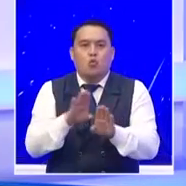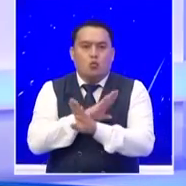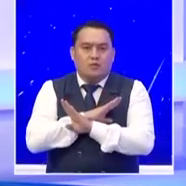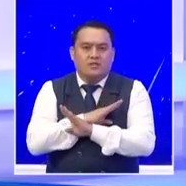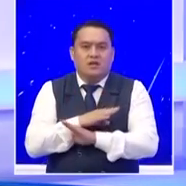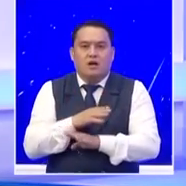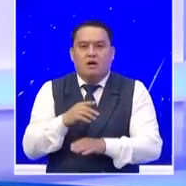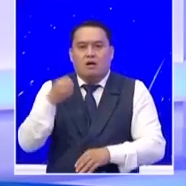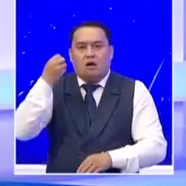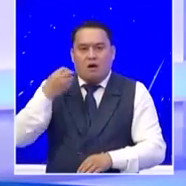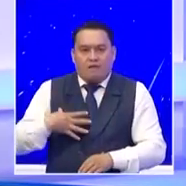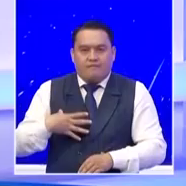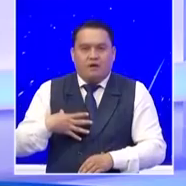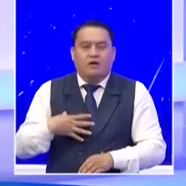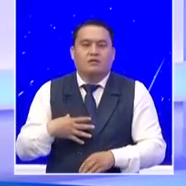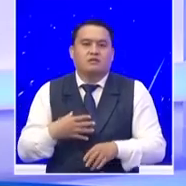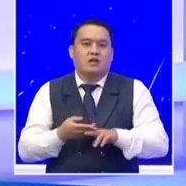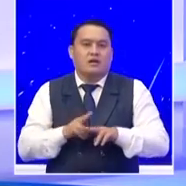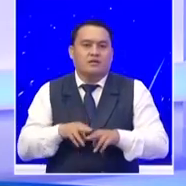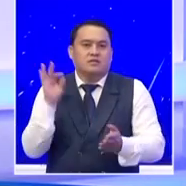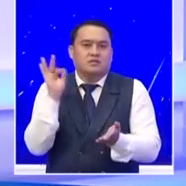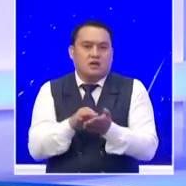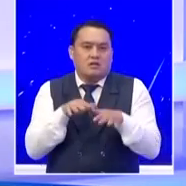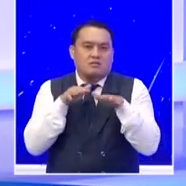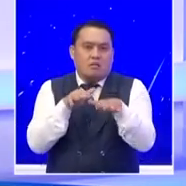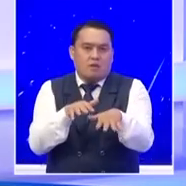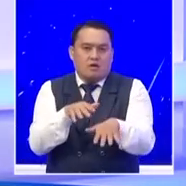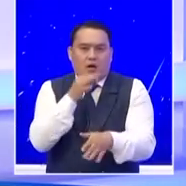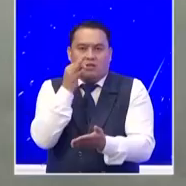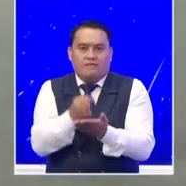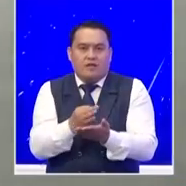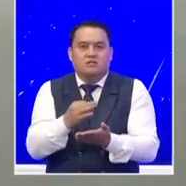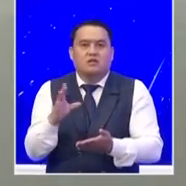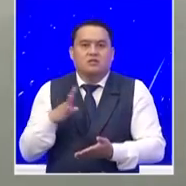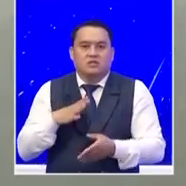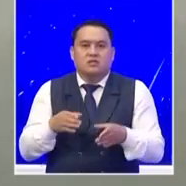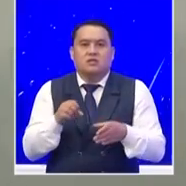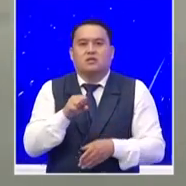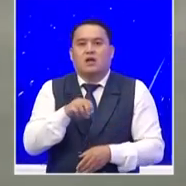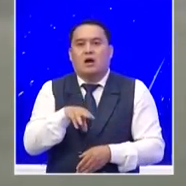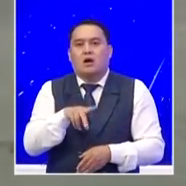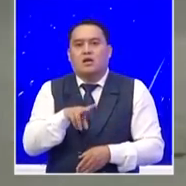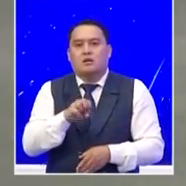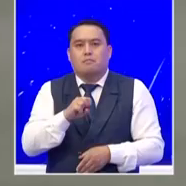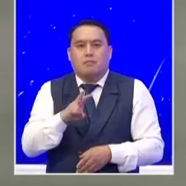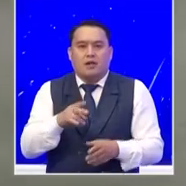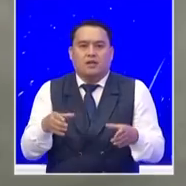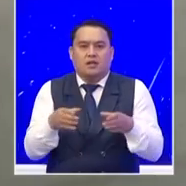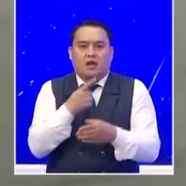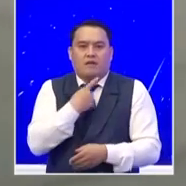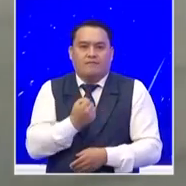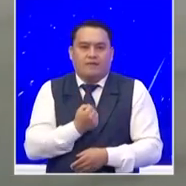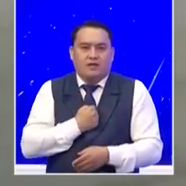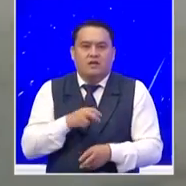перестрелки в афганской провинции Газни. Целью нападения, ответственность за которое взяло на себя движение «Талибан», была база военной